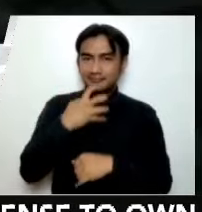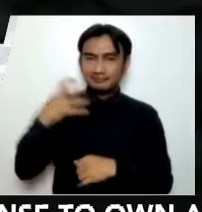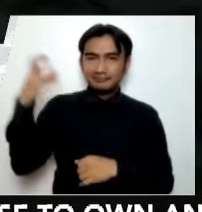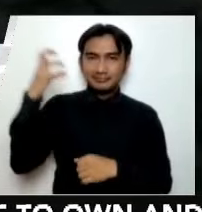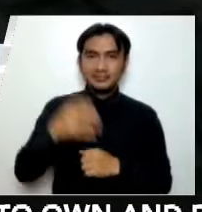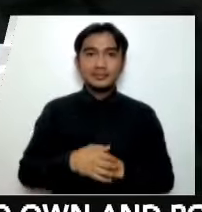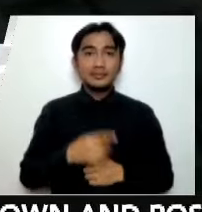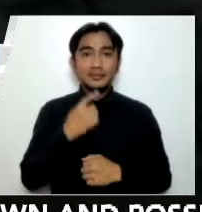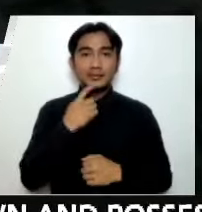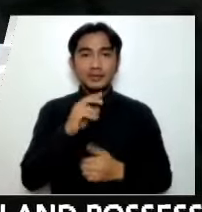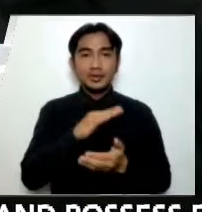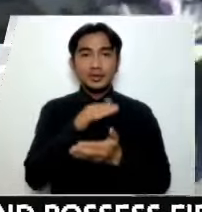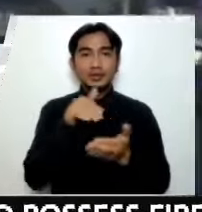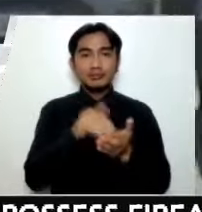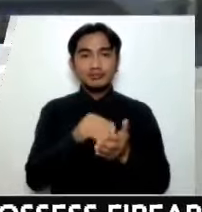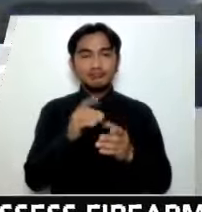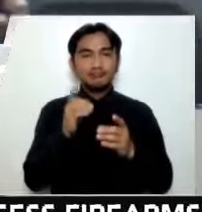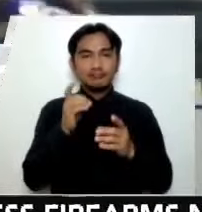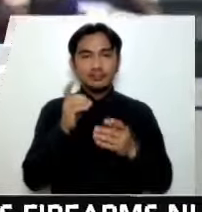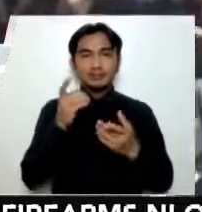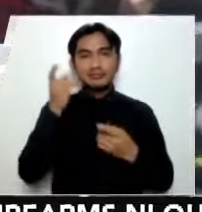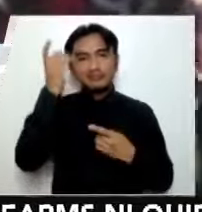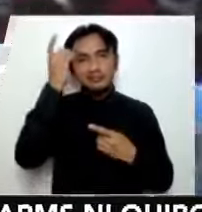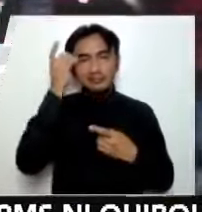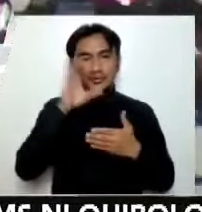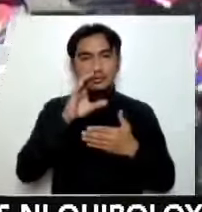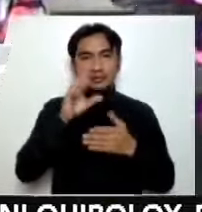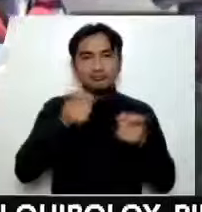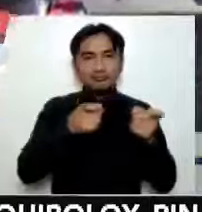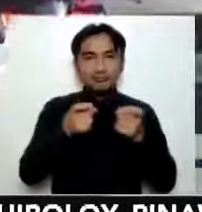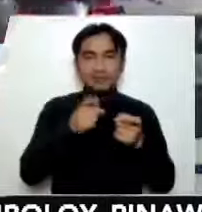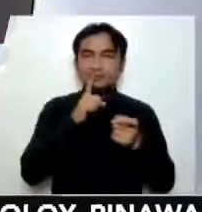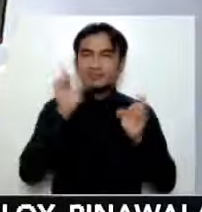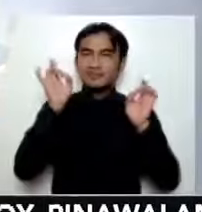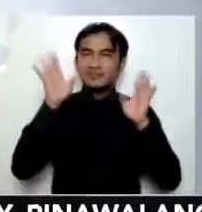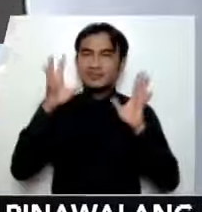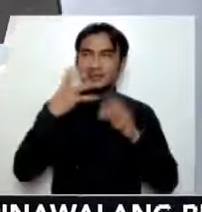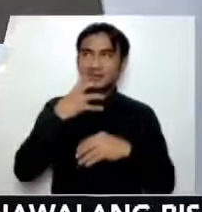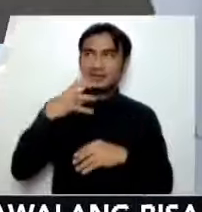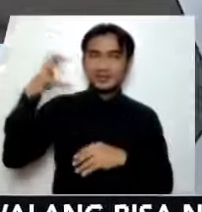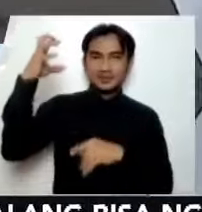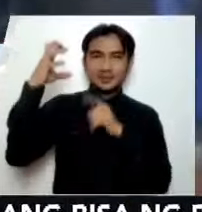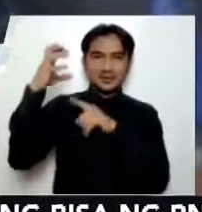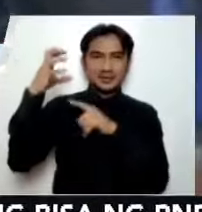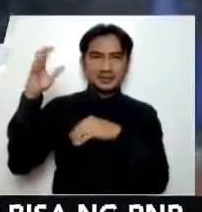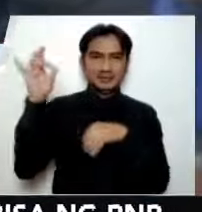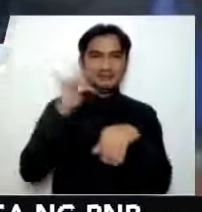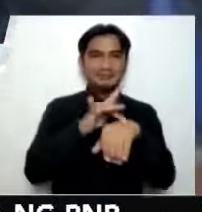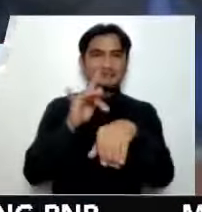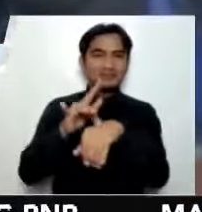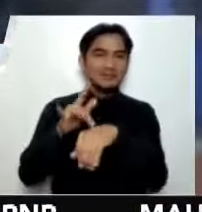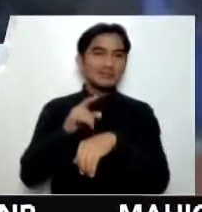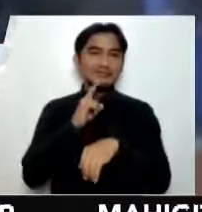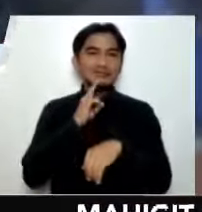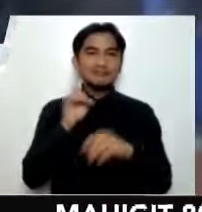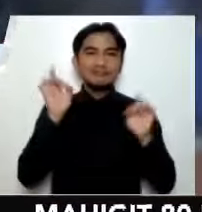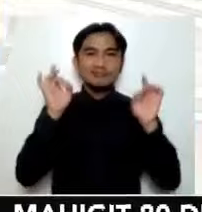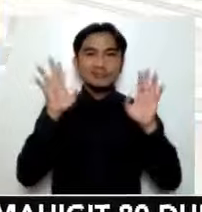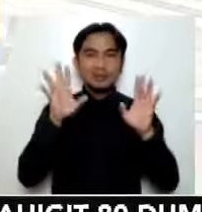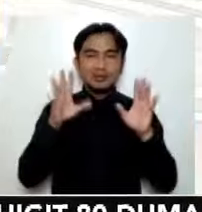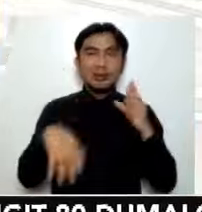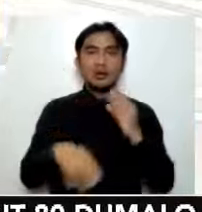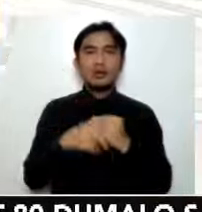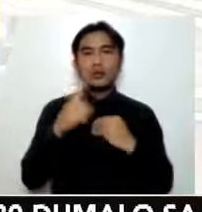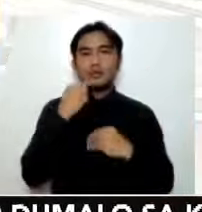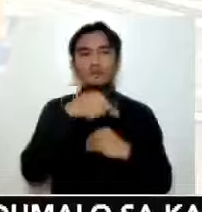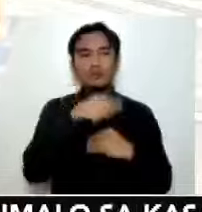disease control and prevention delikado ang extreme heat sa lahat pero mas delikado ito para sa may mga chronic medical